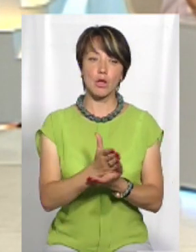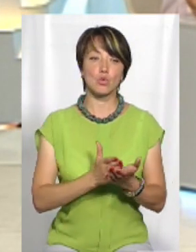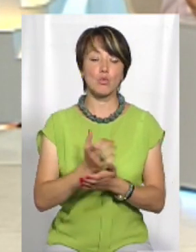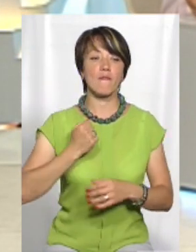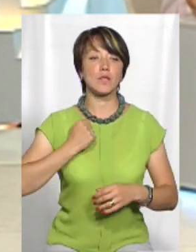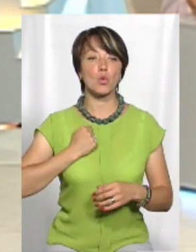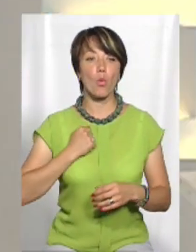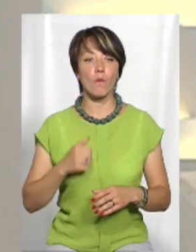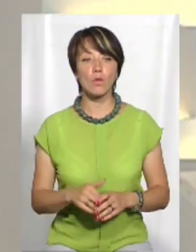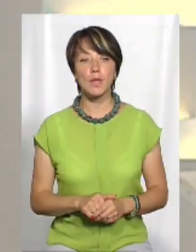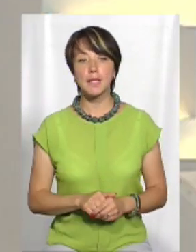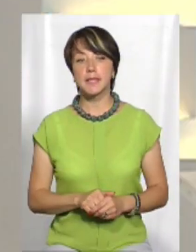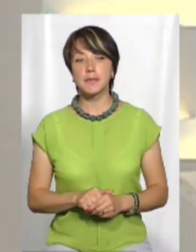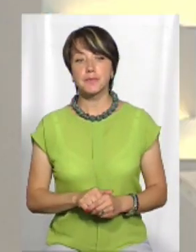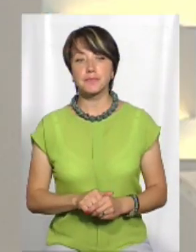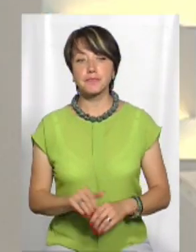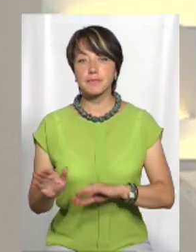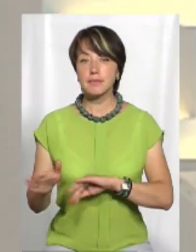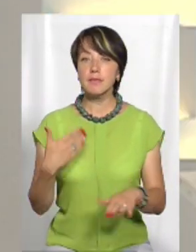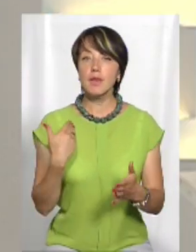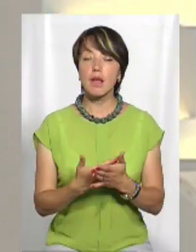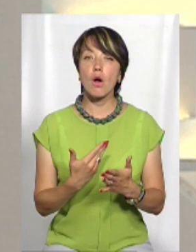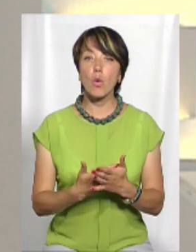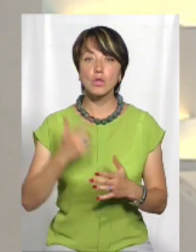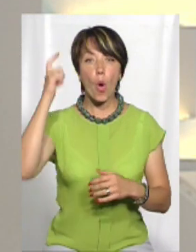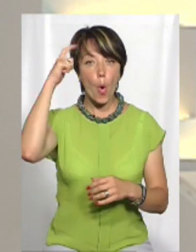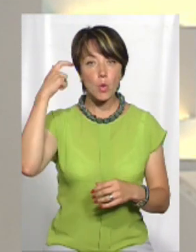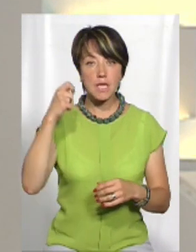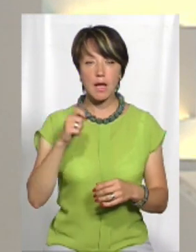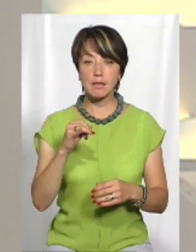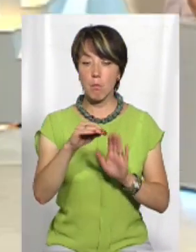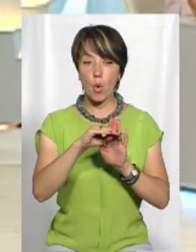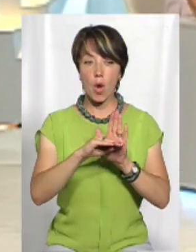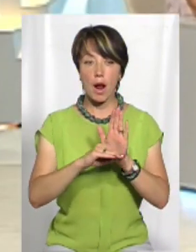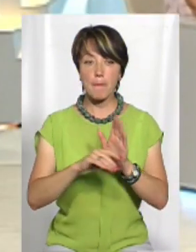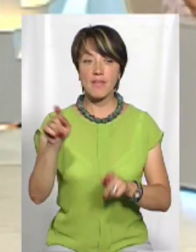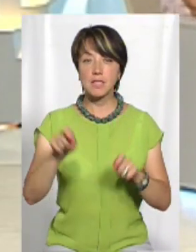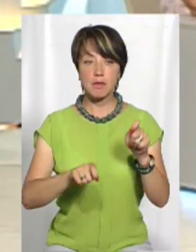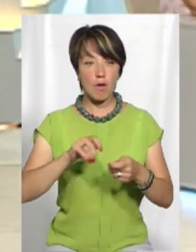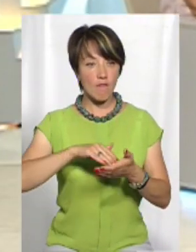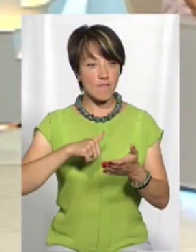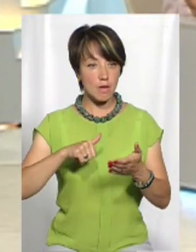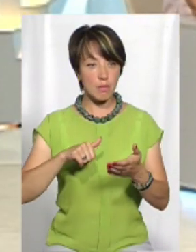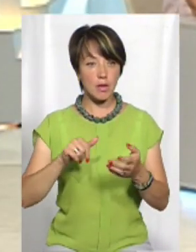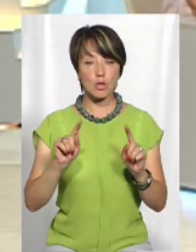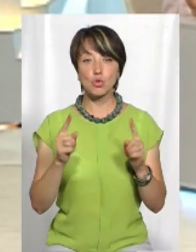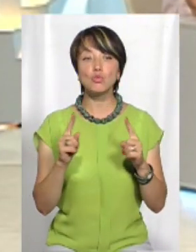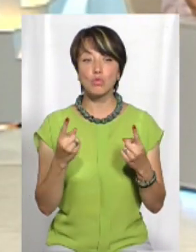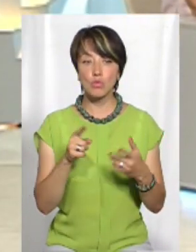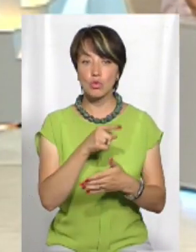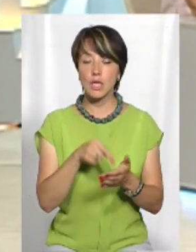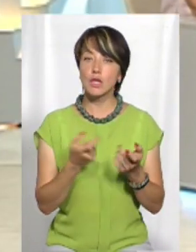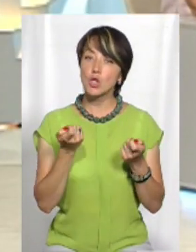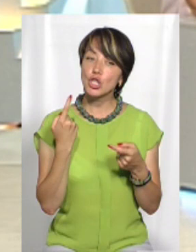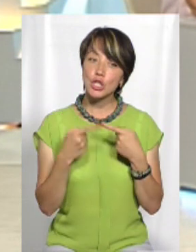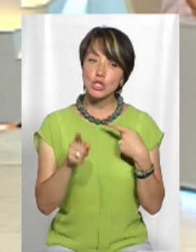військову. А власне, от козаки із програми фестивалю от чомусь випали. От цікаво, чому? А тому що